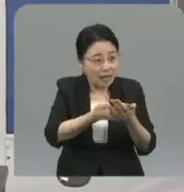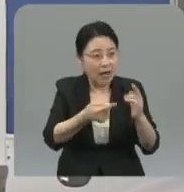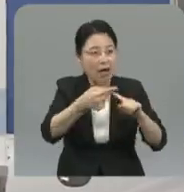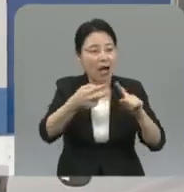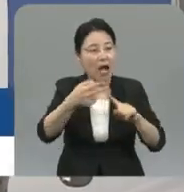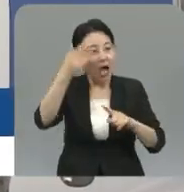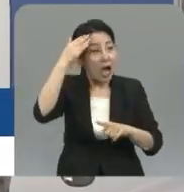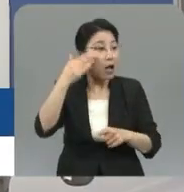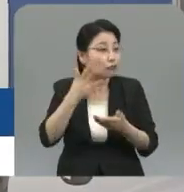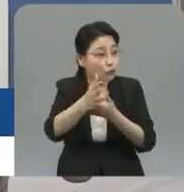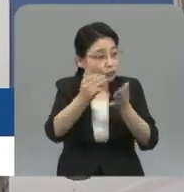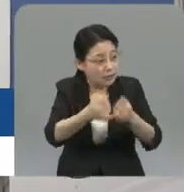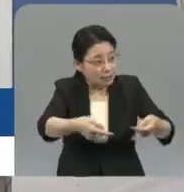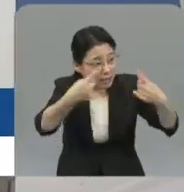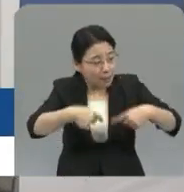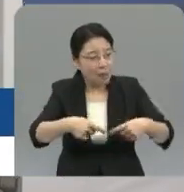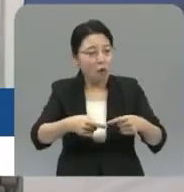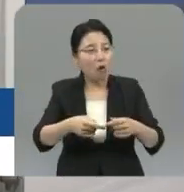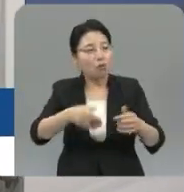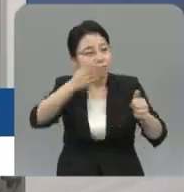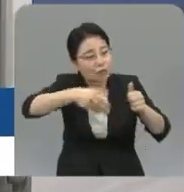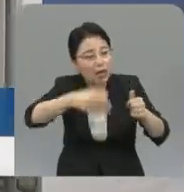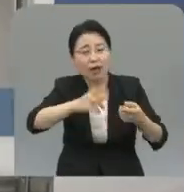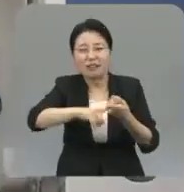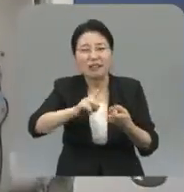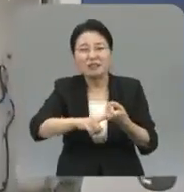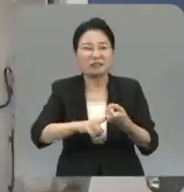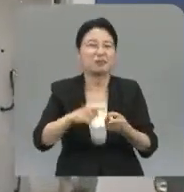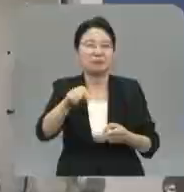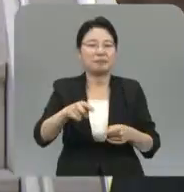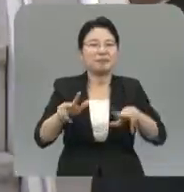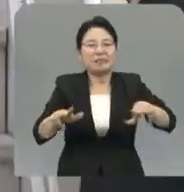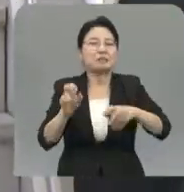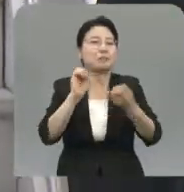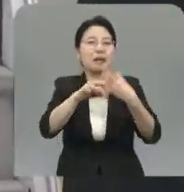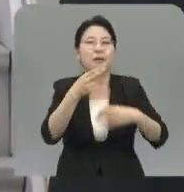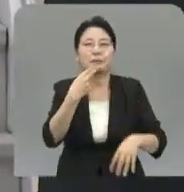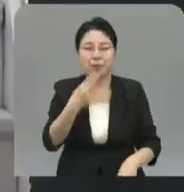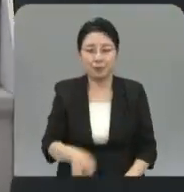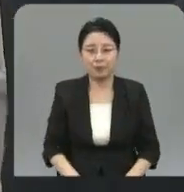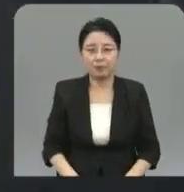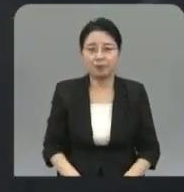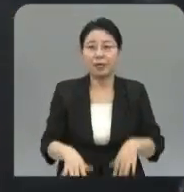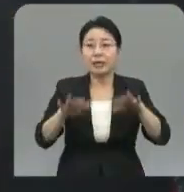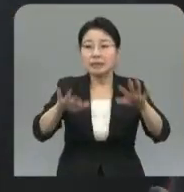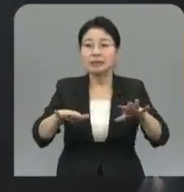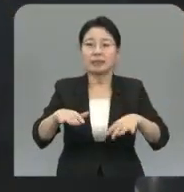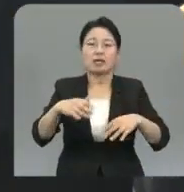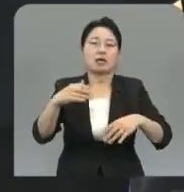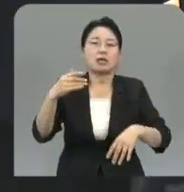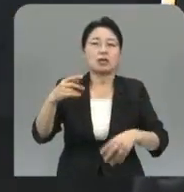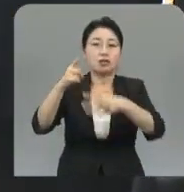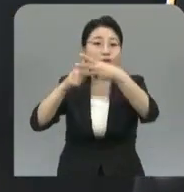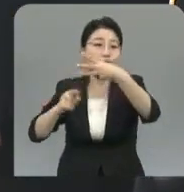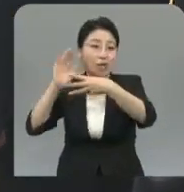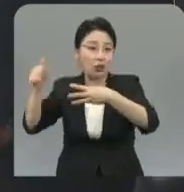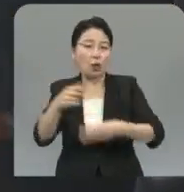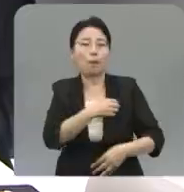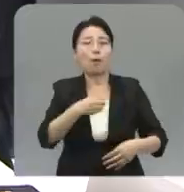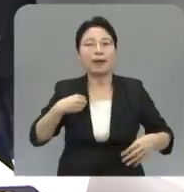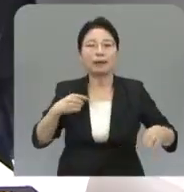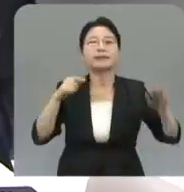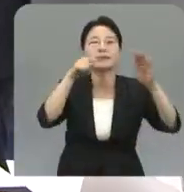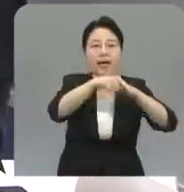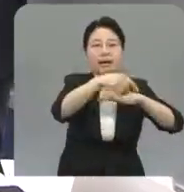conformité du plan japonais aux normes internationales avant de s'engager à nos procéder à aucun rejet qui puisse nuire à la santé et à